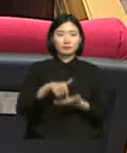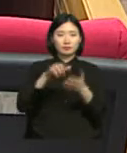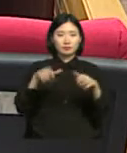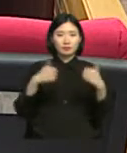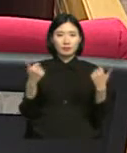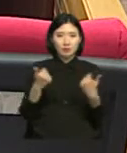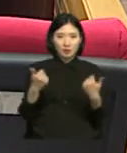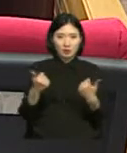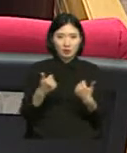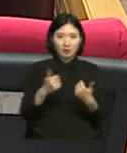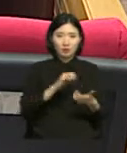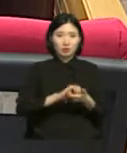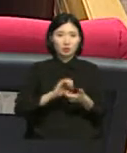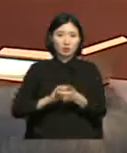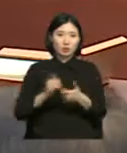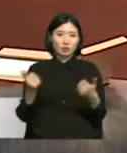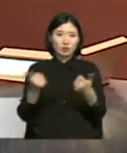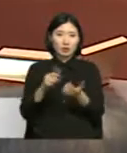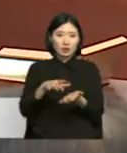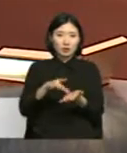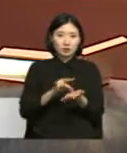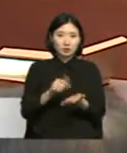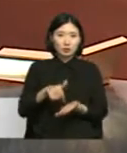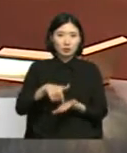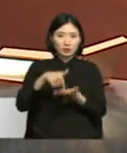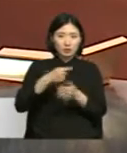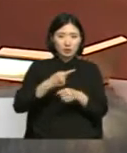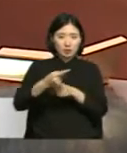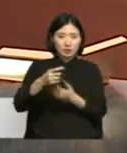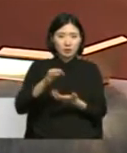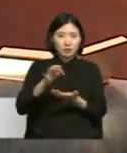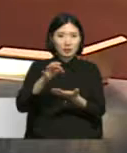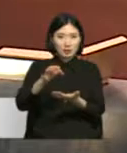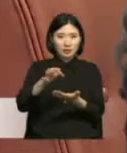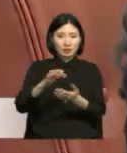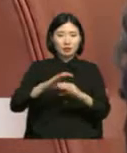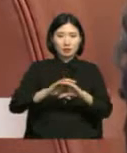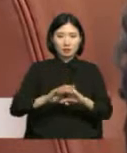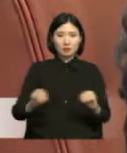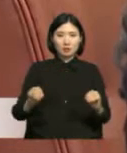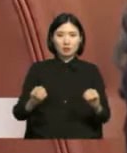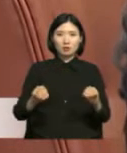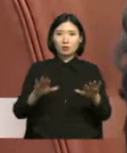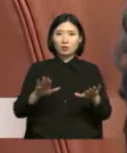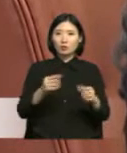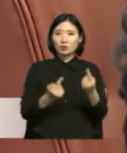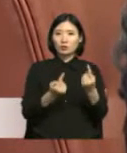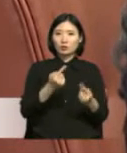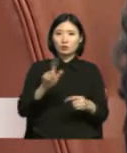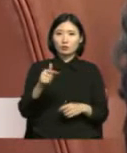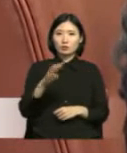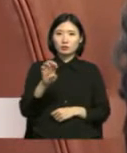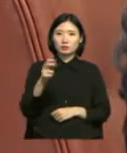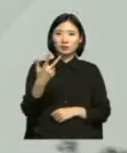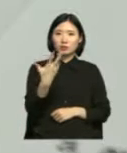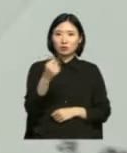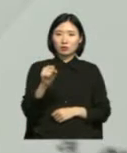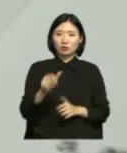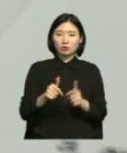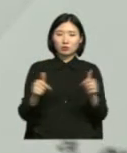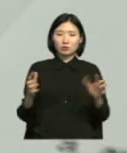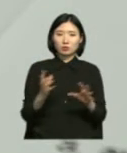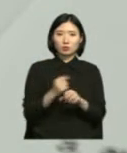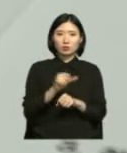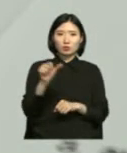광진구의 230회 정례회의 핵심인 광진구 내년도 예산안 처리. 구는 올해보다 647억 원 증가한